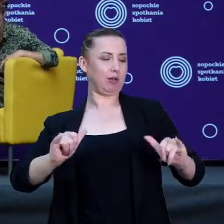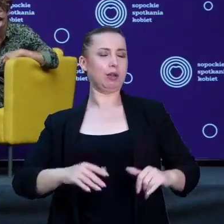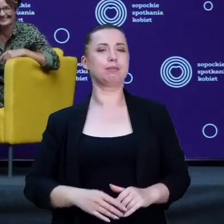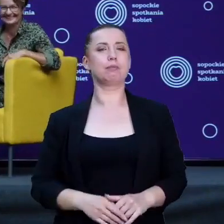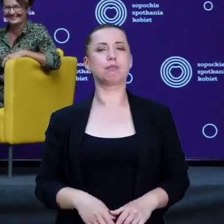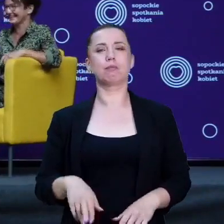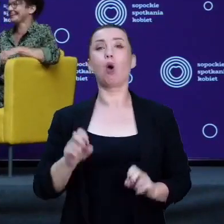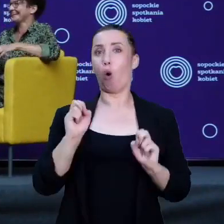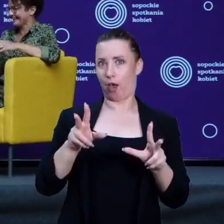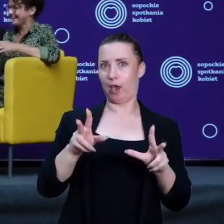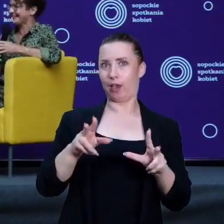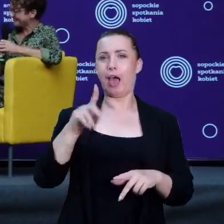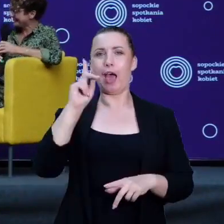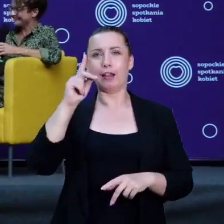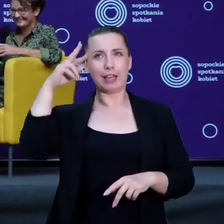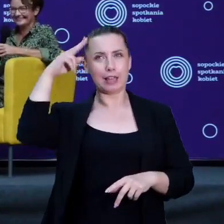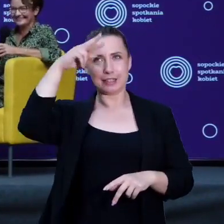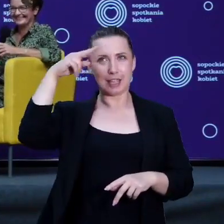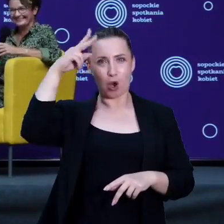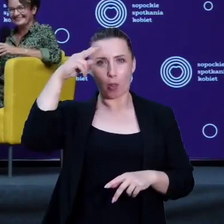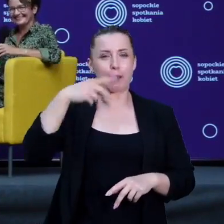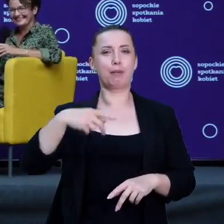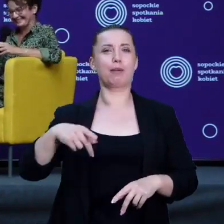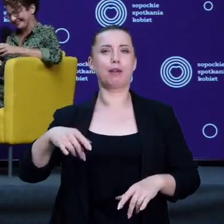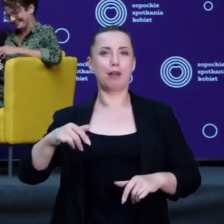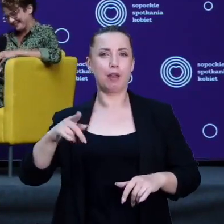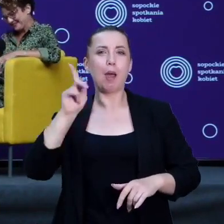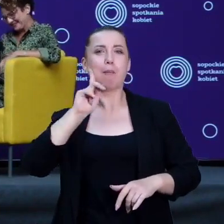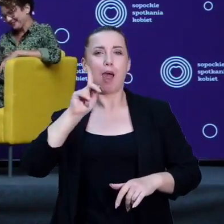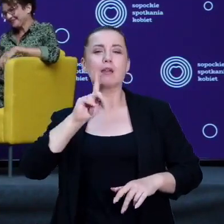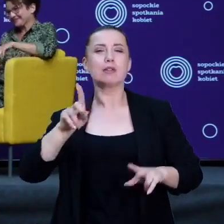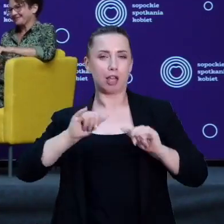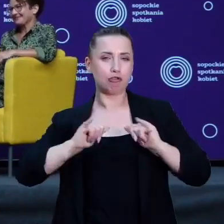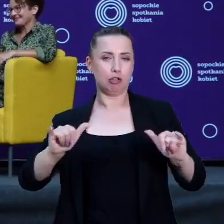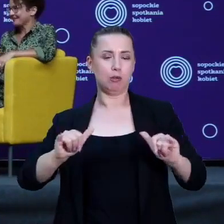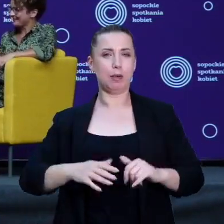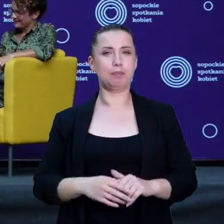o tym stereotypie, oczywiście. Ona ma kobiecą siłę, jest absolutną